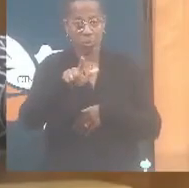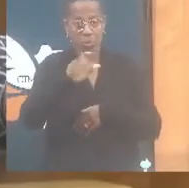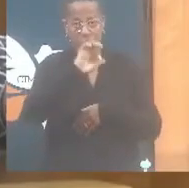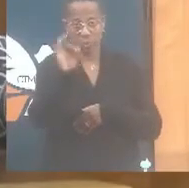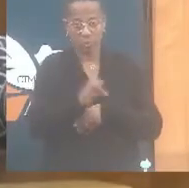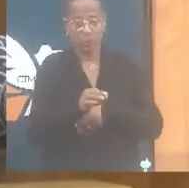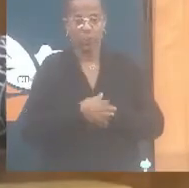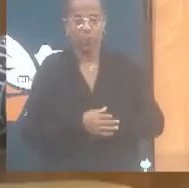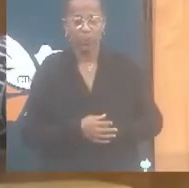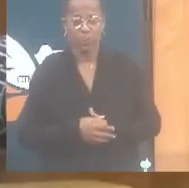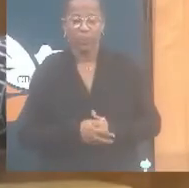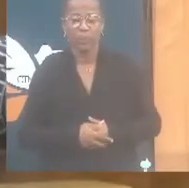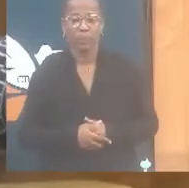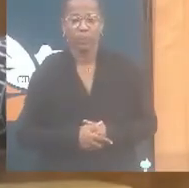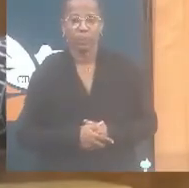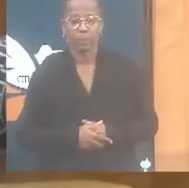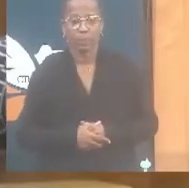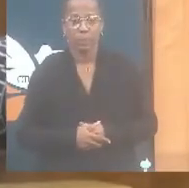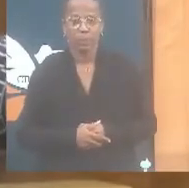investissement.